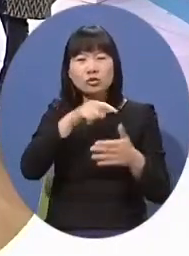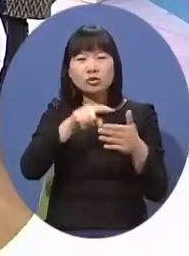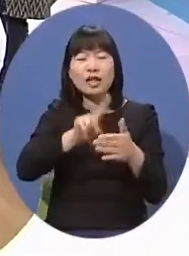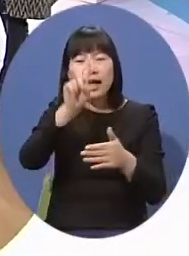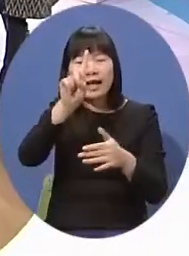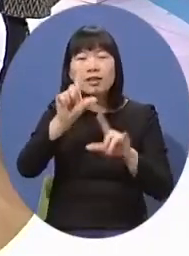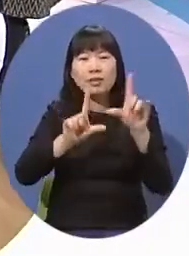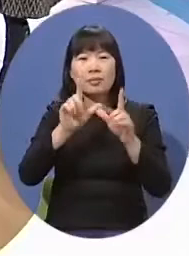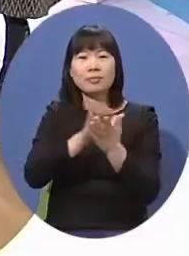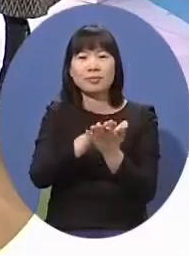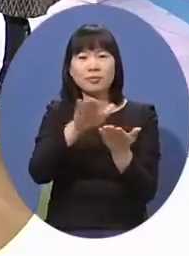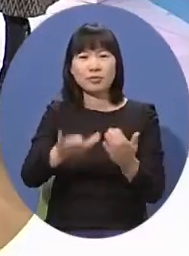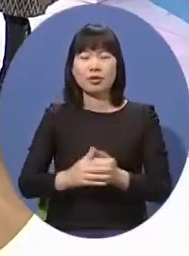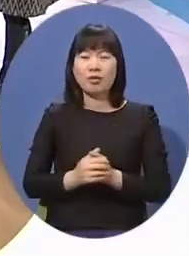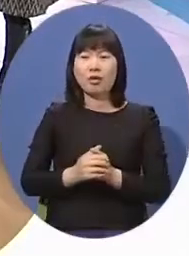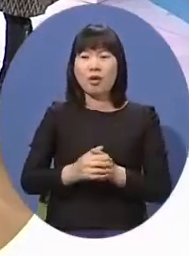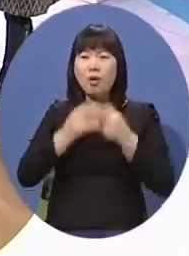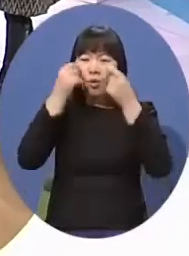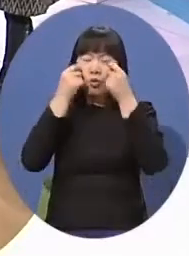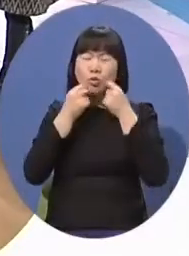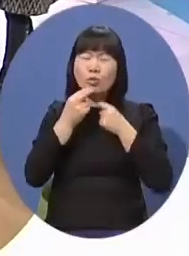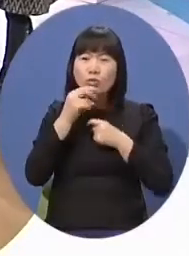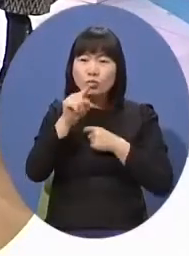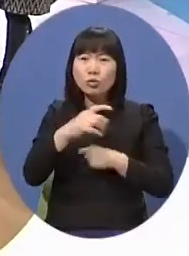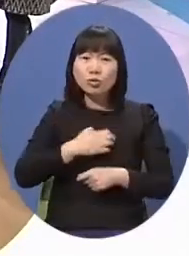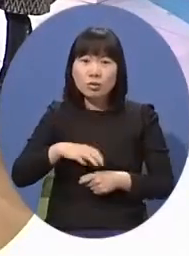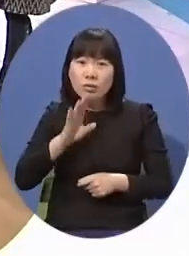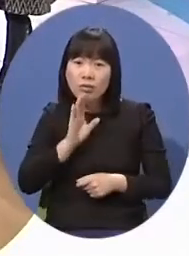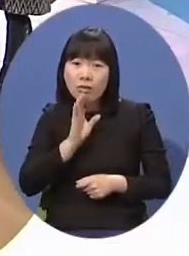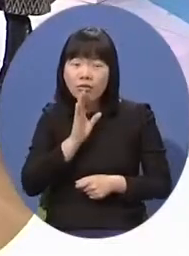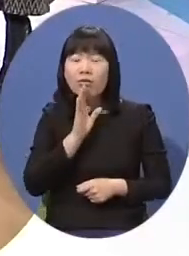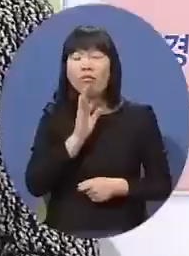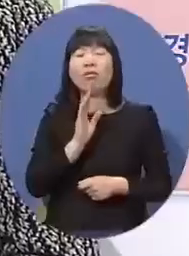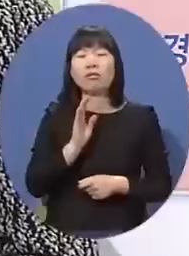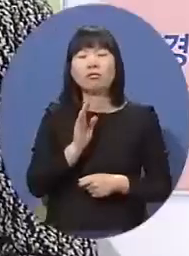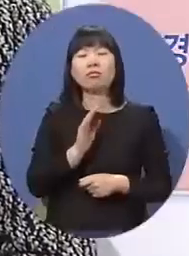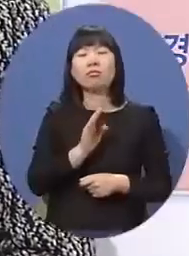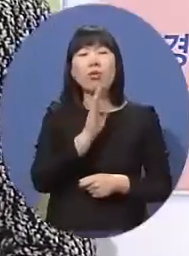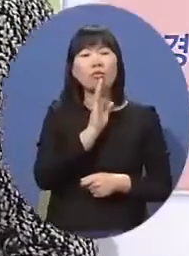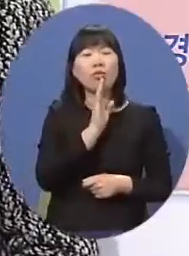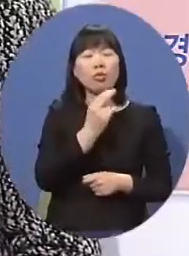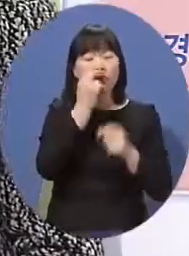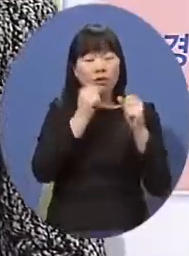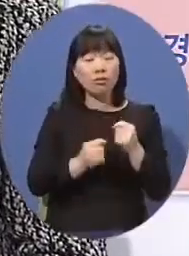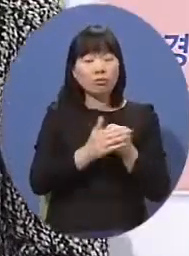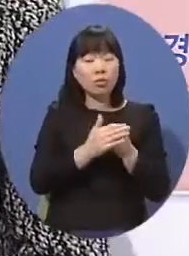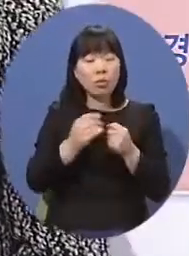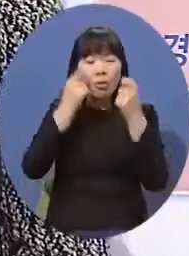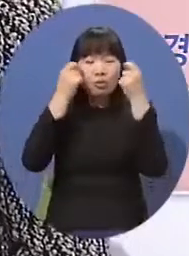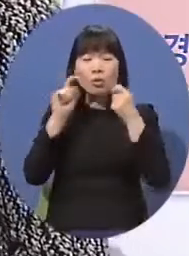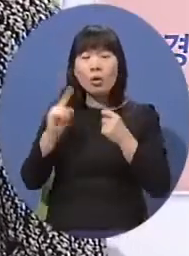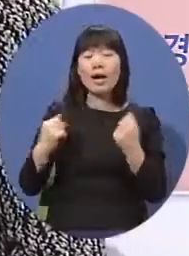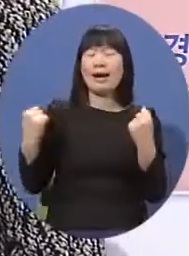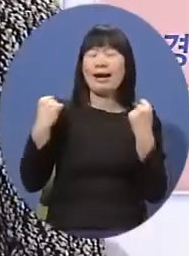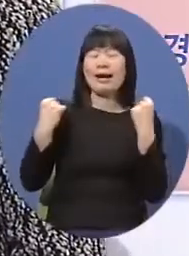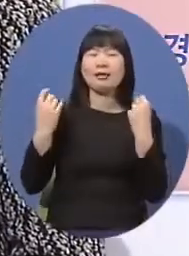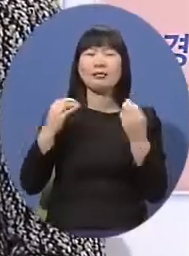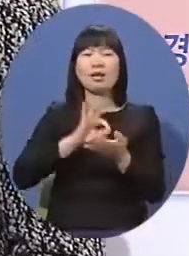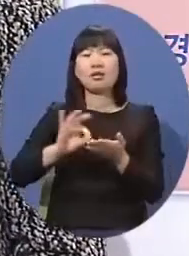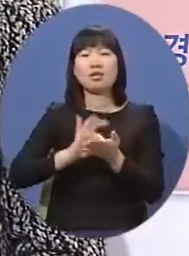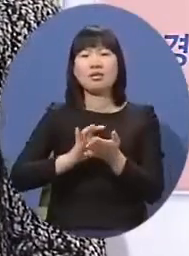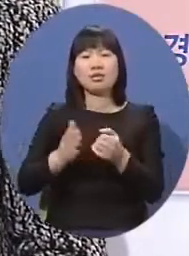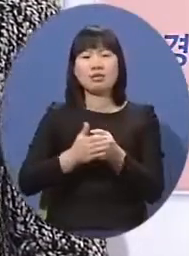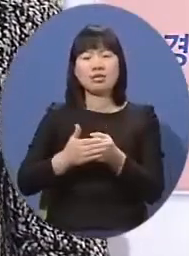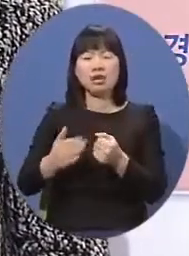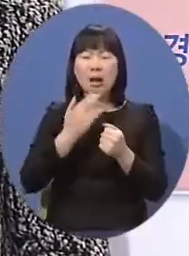형태다라고 네. 보거든요. 아예 안 우는 것도 걱정이네요. 그렇죠. 왜냐하면 살아야 하거든요. 네. 근데 우는 데는 에너지가 많이 들어가요.